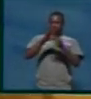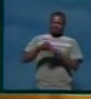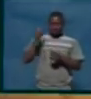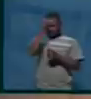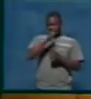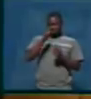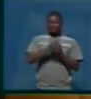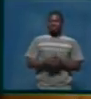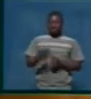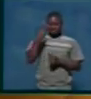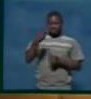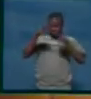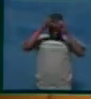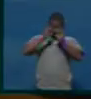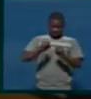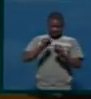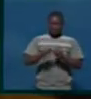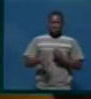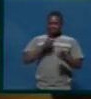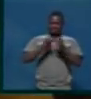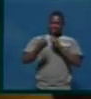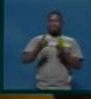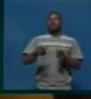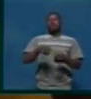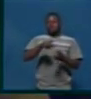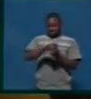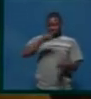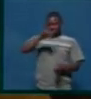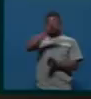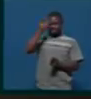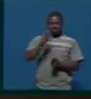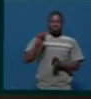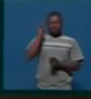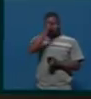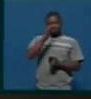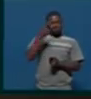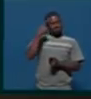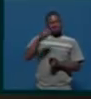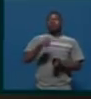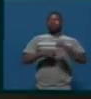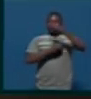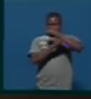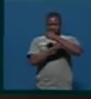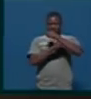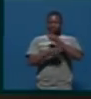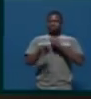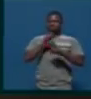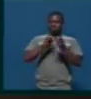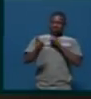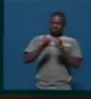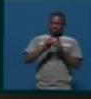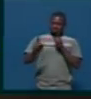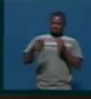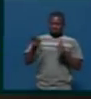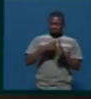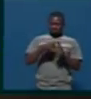Kabore ont fait le tour des grandes questions africaines, surtout dans leur volet sécurité. Il a évoqué notamment la situation au